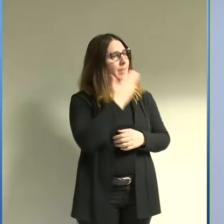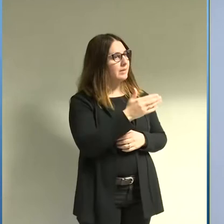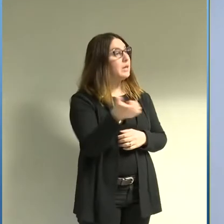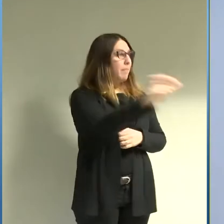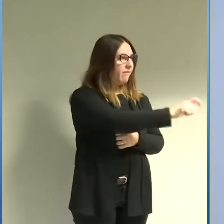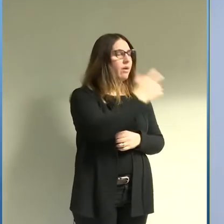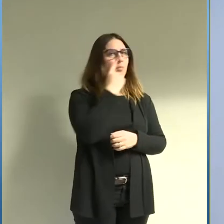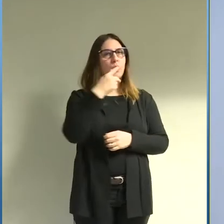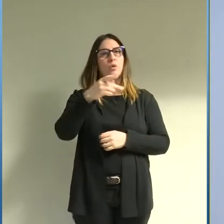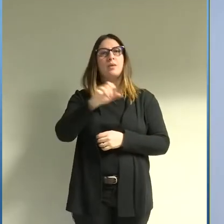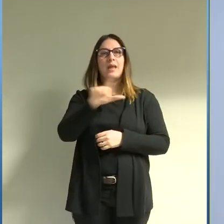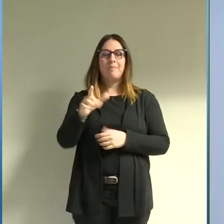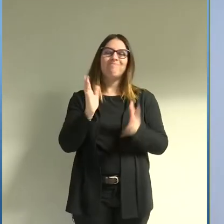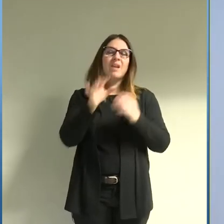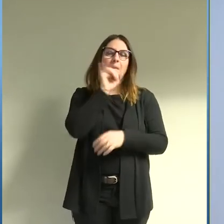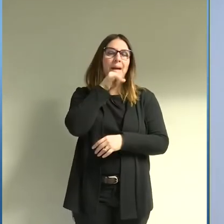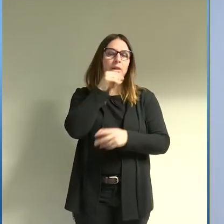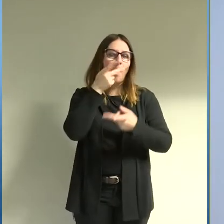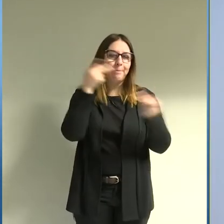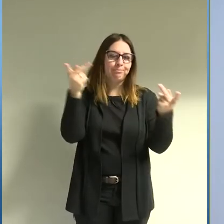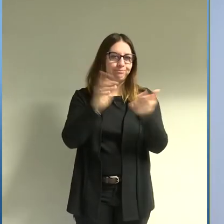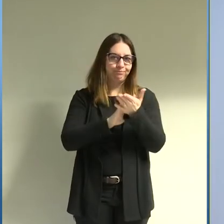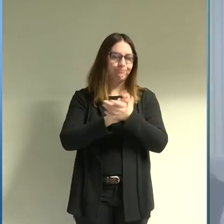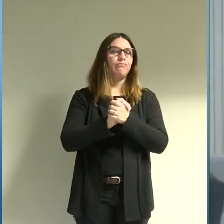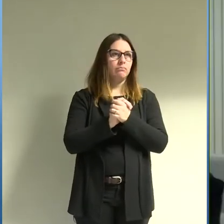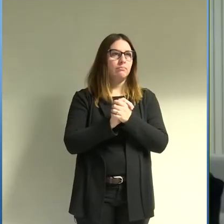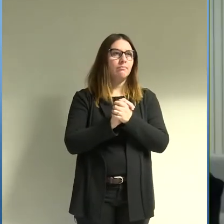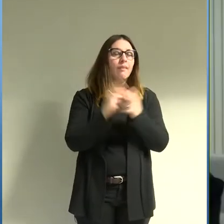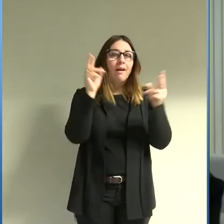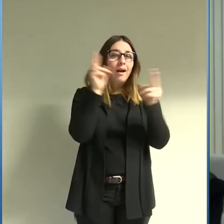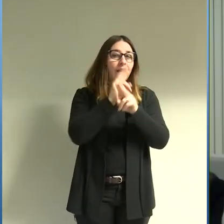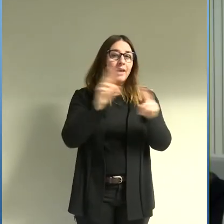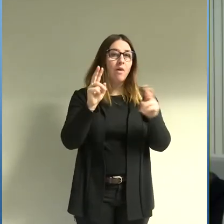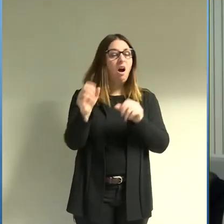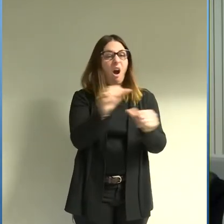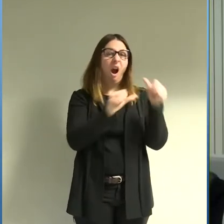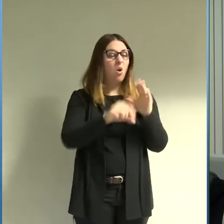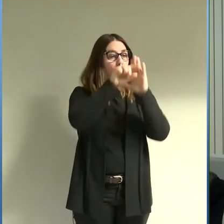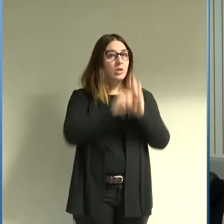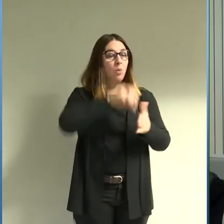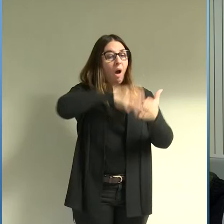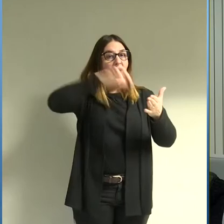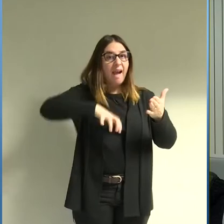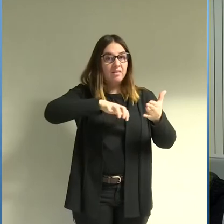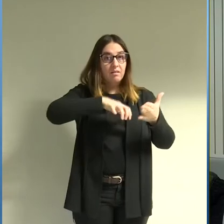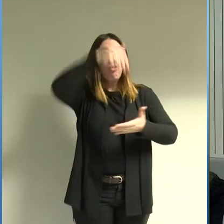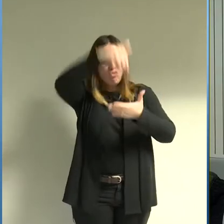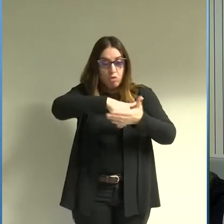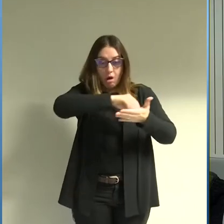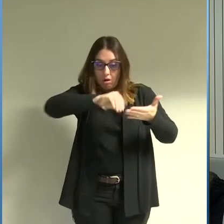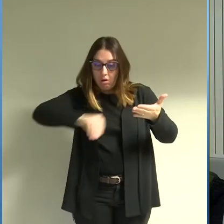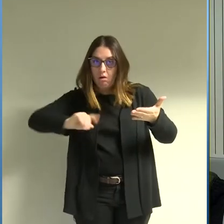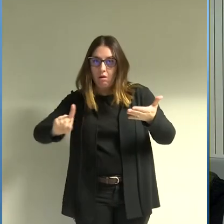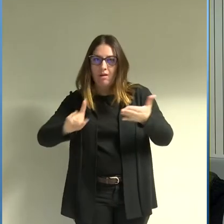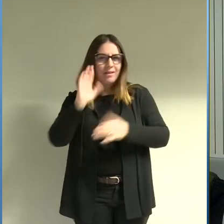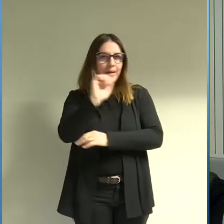je me suis probablement mal exprimé il ne s'agit pas de conditionner au contenu des actes c'est simplement au fait et ça rejoint